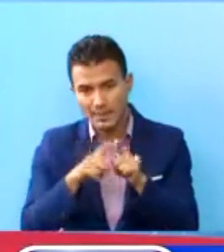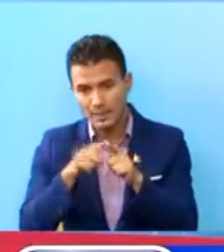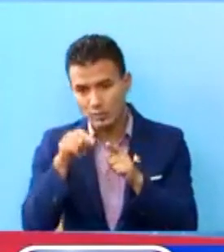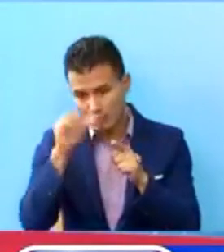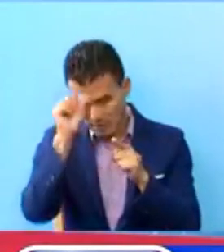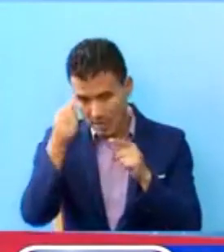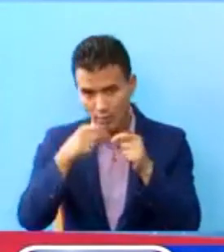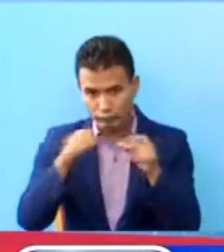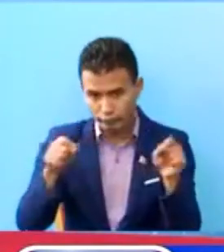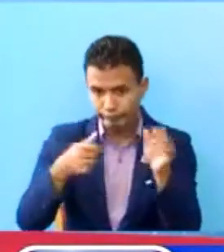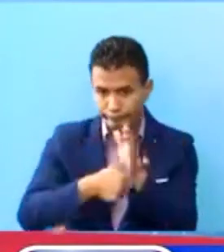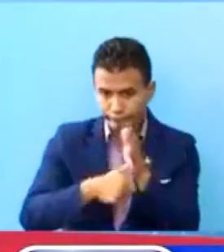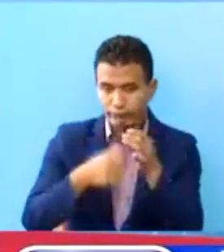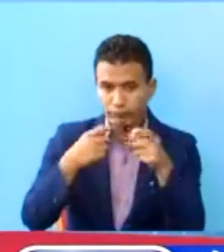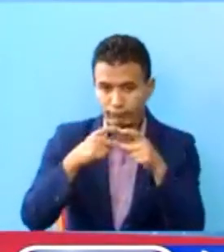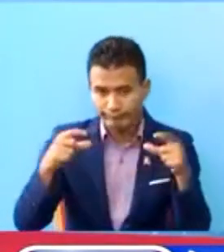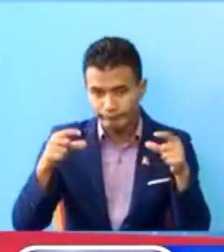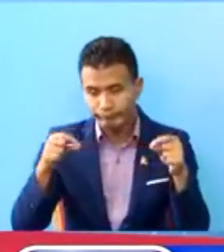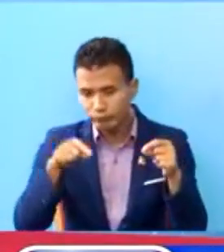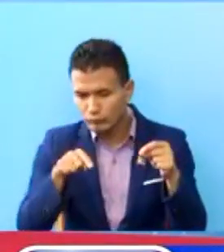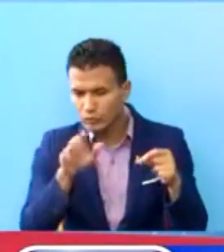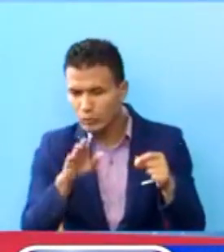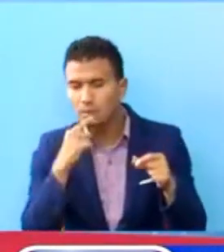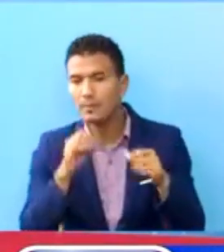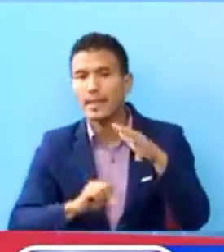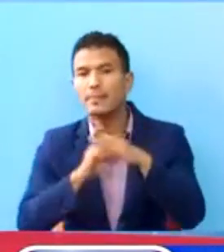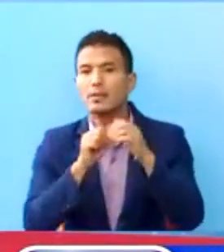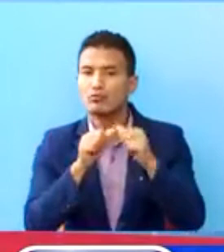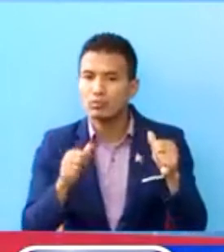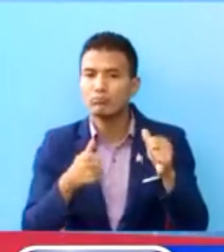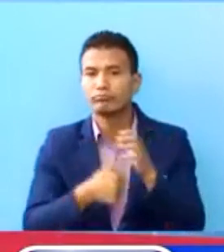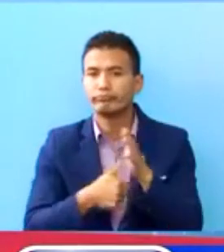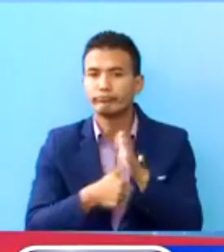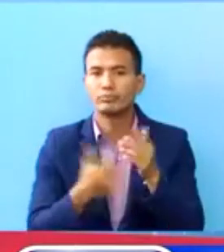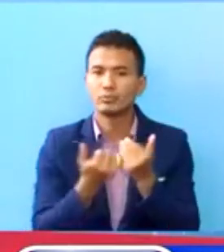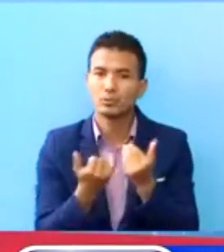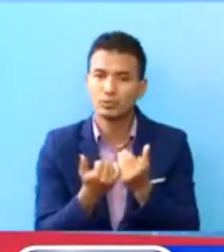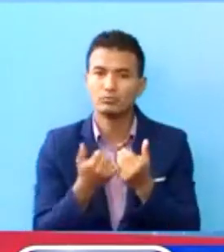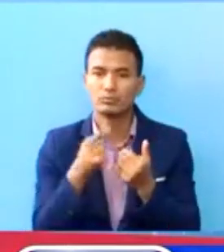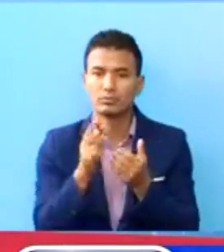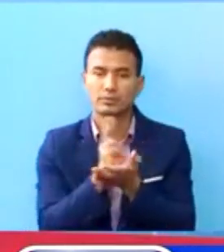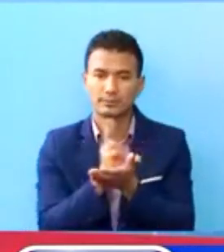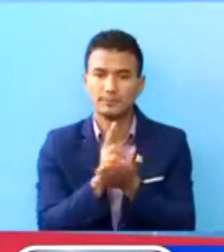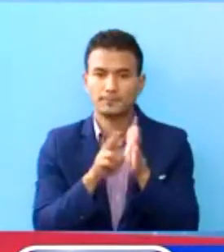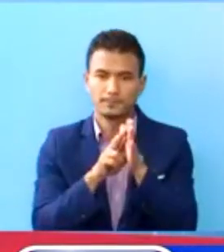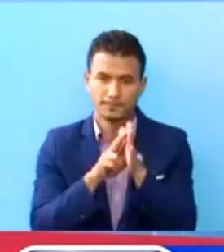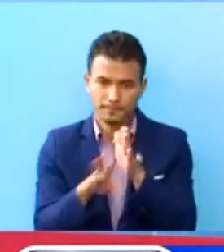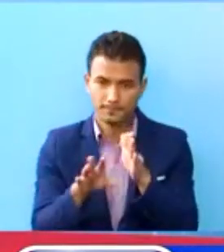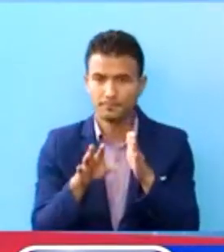यस्तो रातो फित्ता लगाएर आएका स्वाबहरूलाई पहिलो प्राथमिकता दिई परीक्षण गरेर सोको नतिजा